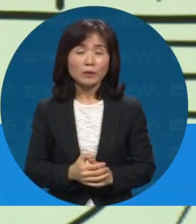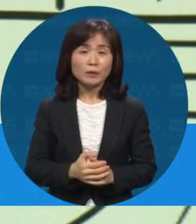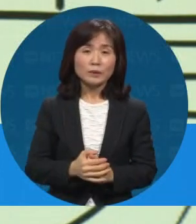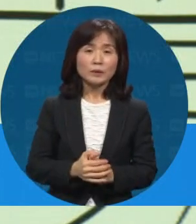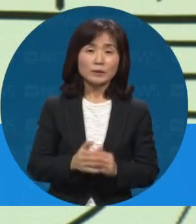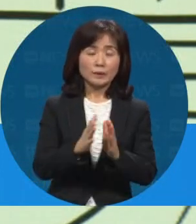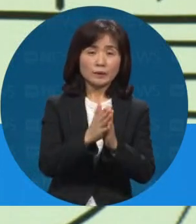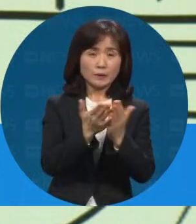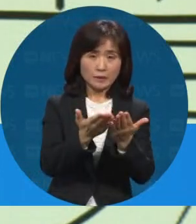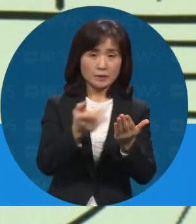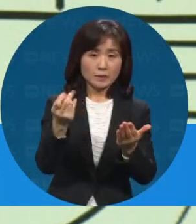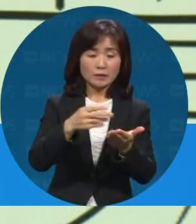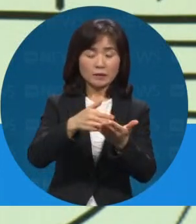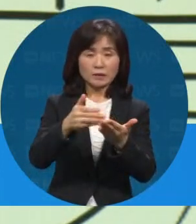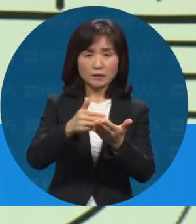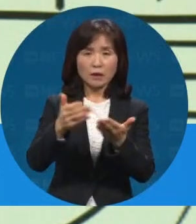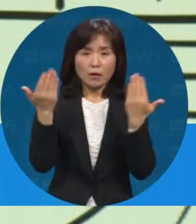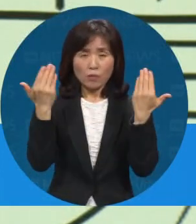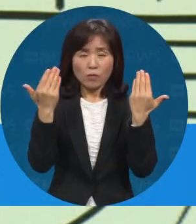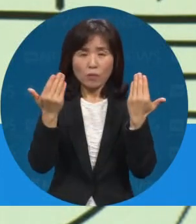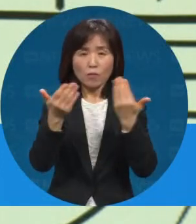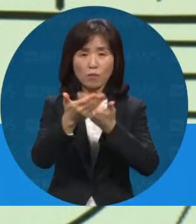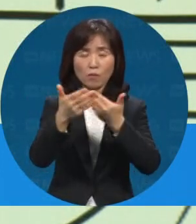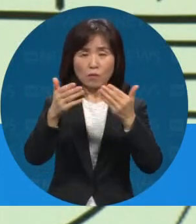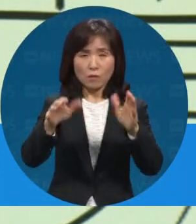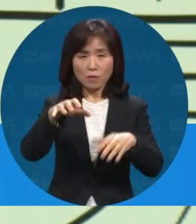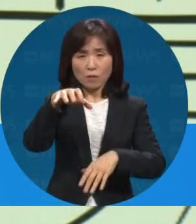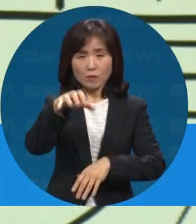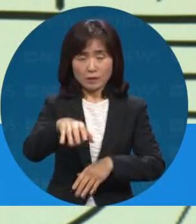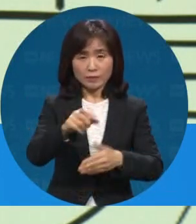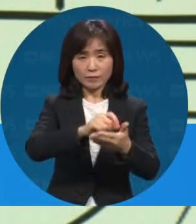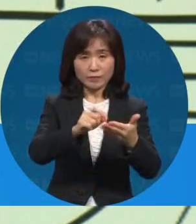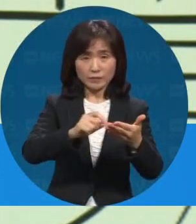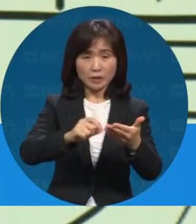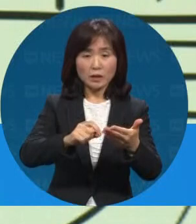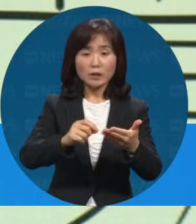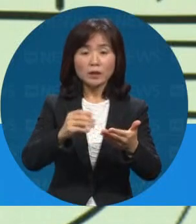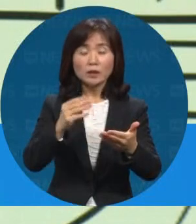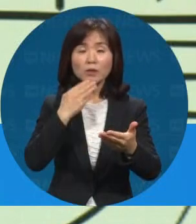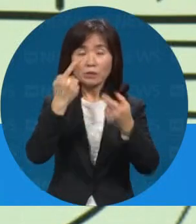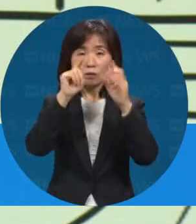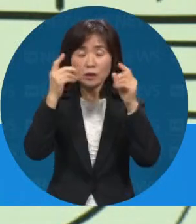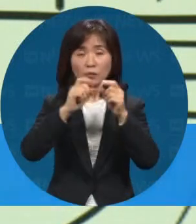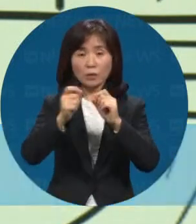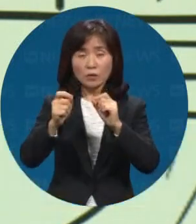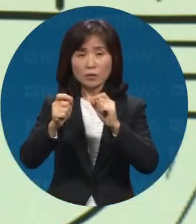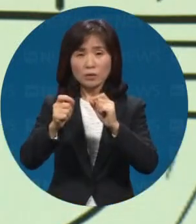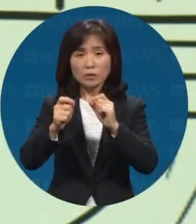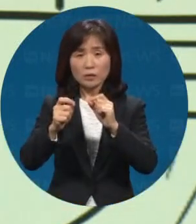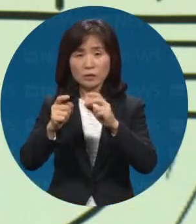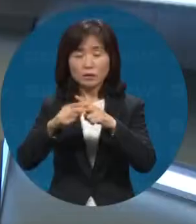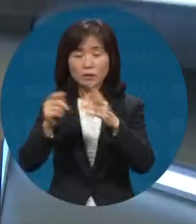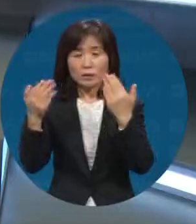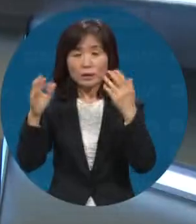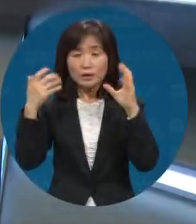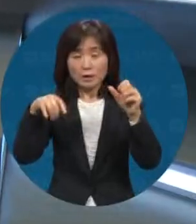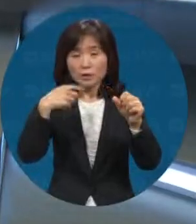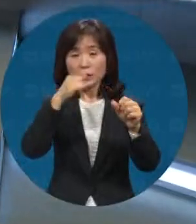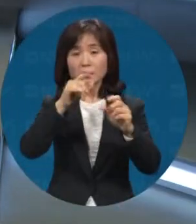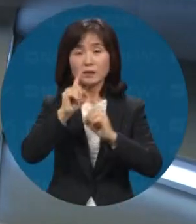그리는 학교 공간에 공동 저자이자 서울대 부설초등학교에서 아이들을 가르치고 계십니다 이진아 선생님 모셨습니다 선생님 어서